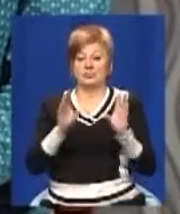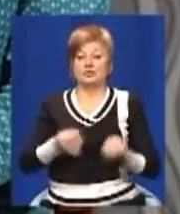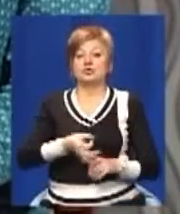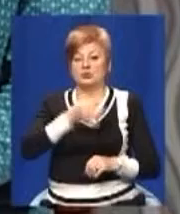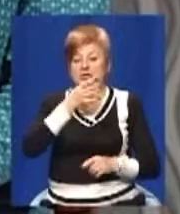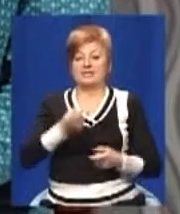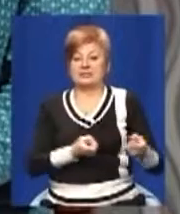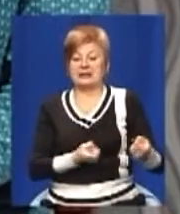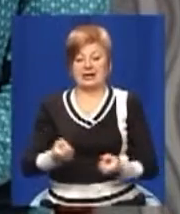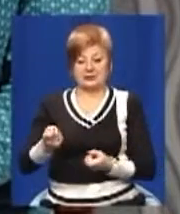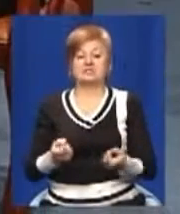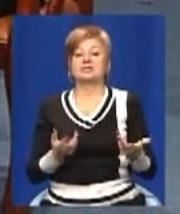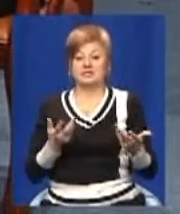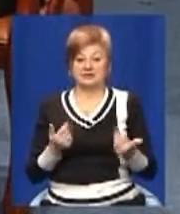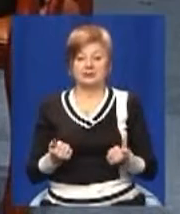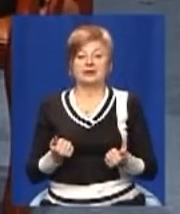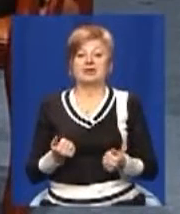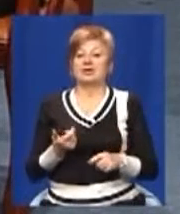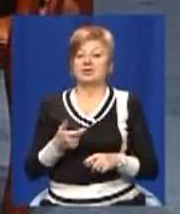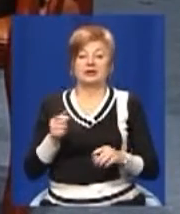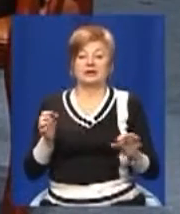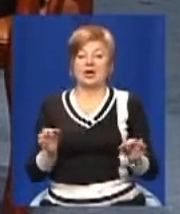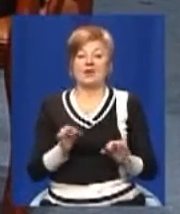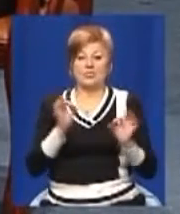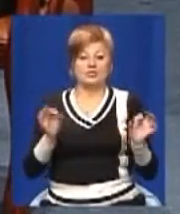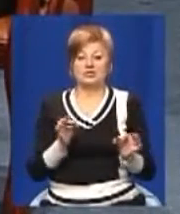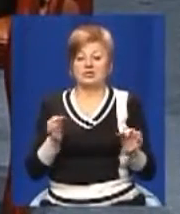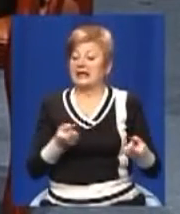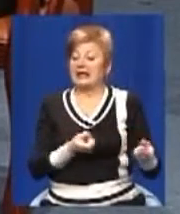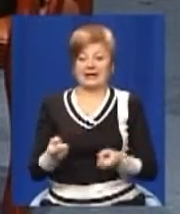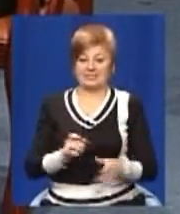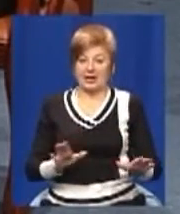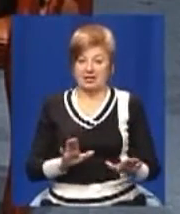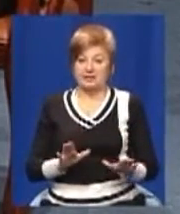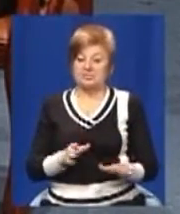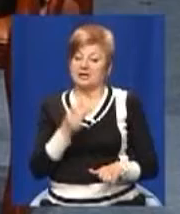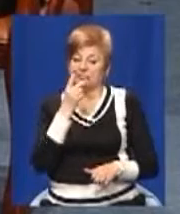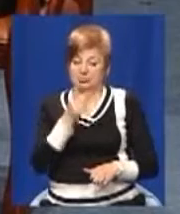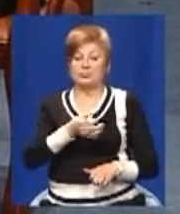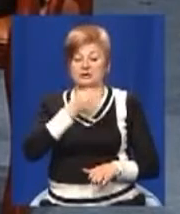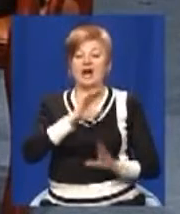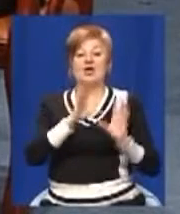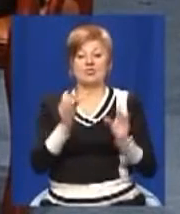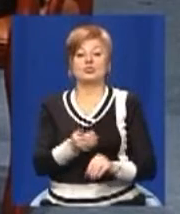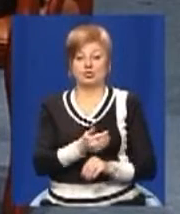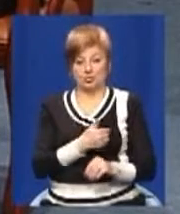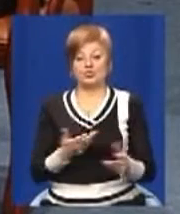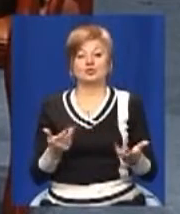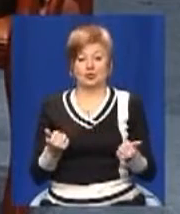подобаються ковзани? Так, подобається. Я ніколи не каталася на них. А взагалі хочеш